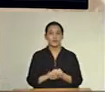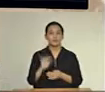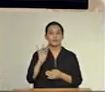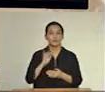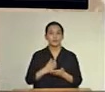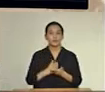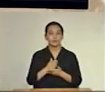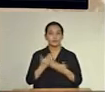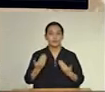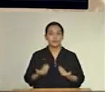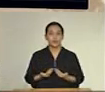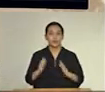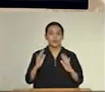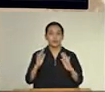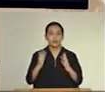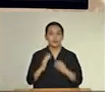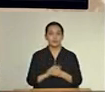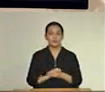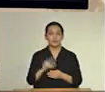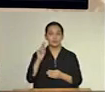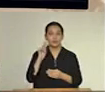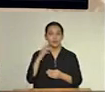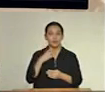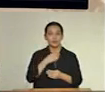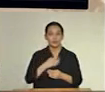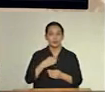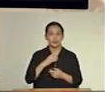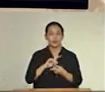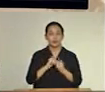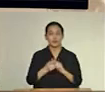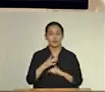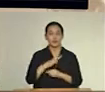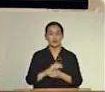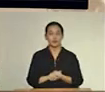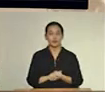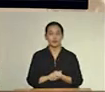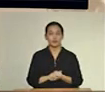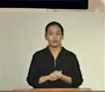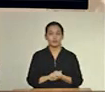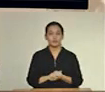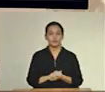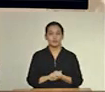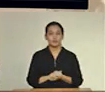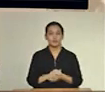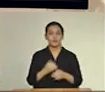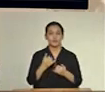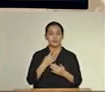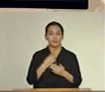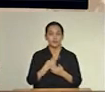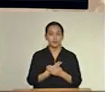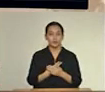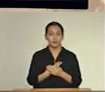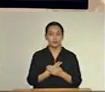usul hayotiy hodisalarni o'rganishni asosiga aylangandir. Shu o'rinda mana ko'rib